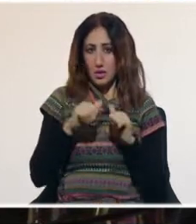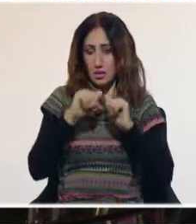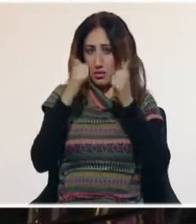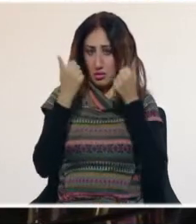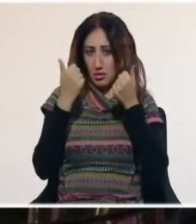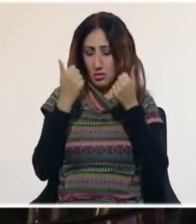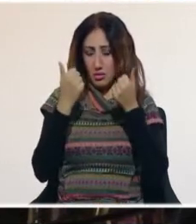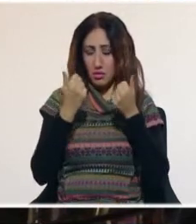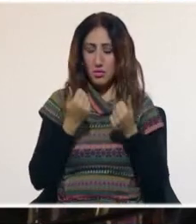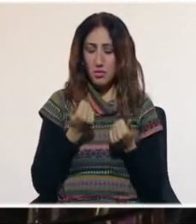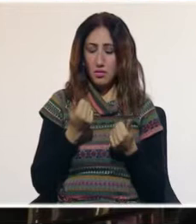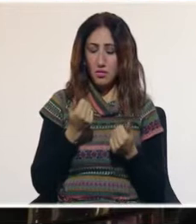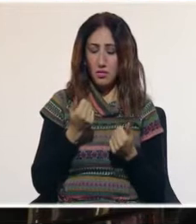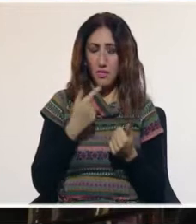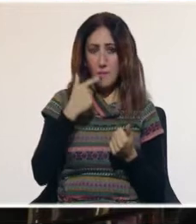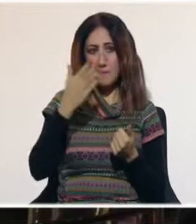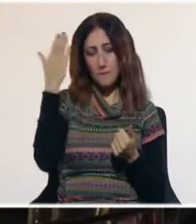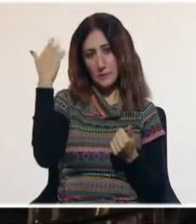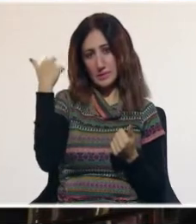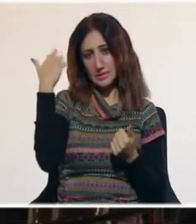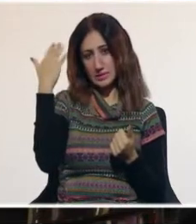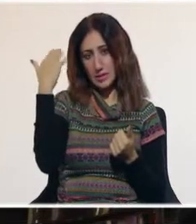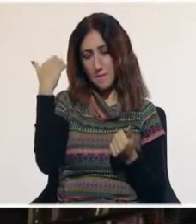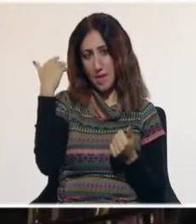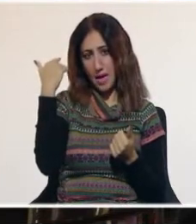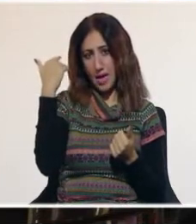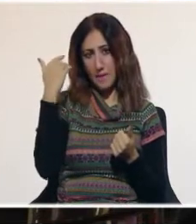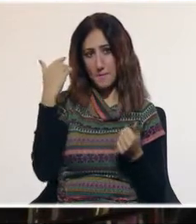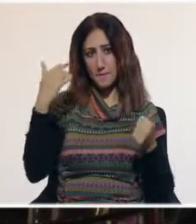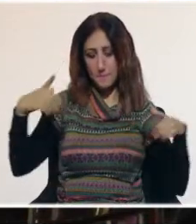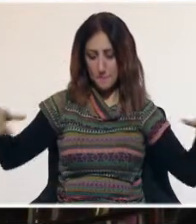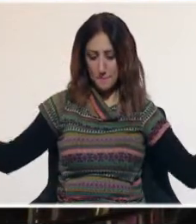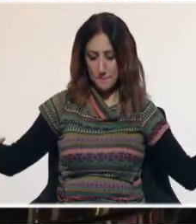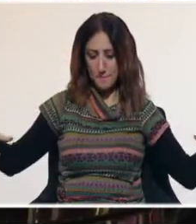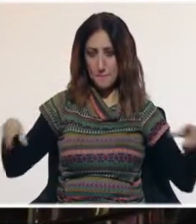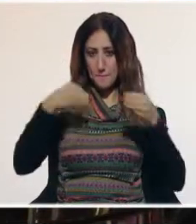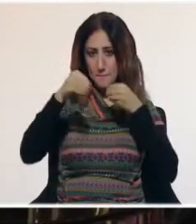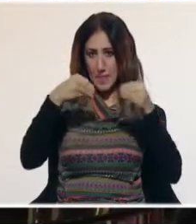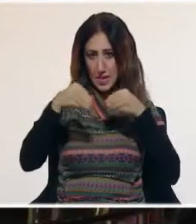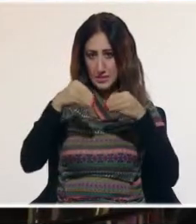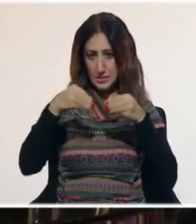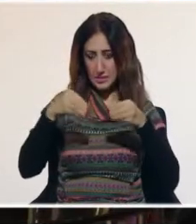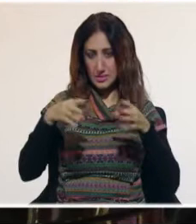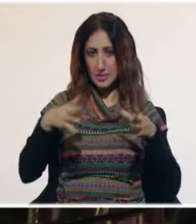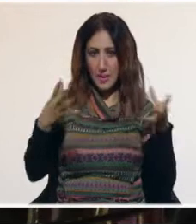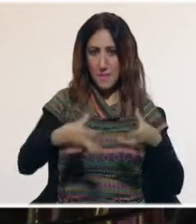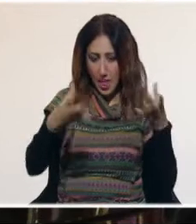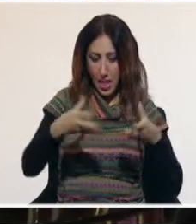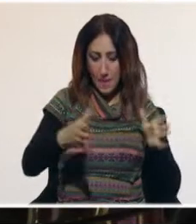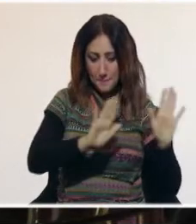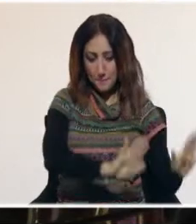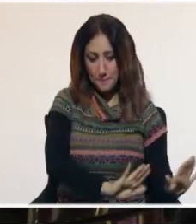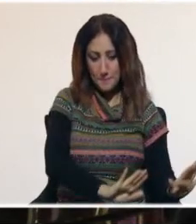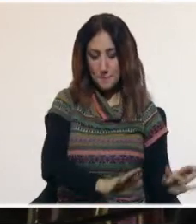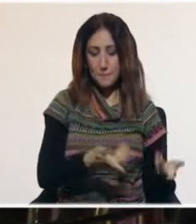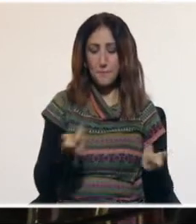الارياف زمان اللي بتاع البيوت الاهالي، اللي هو طبق زي تشت كده بلاستيك كبير واسع كده، كنت بفرش واحط لهم فيه حاجات تمام تحت منهم،